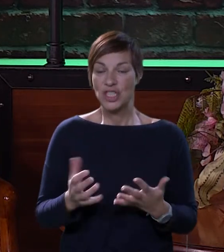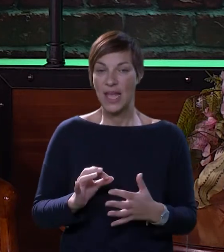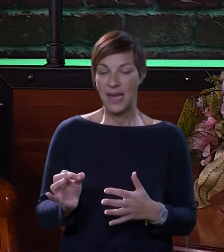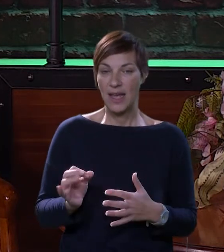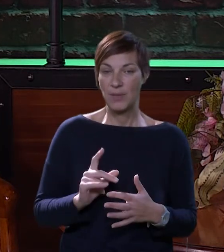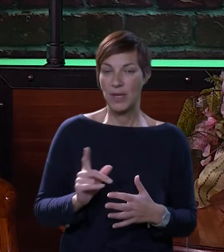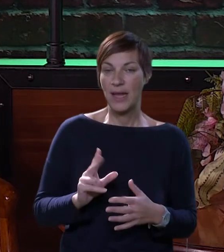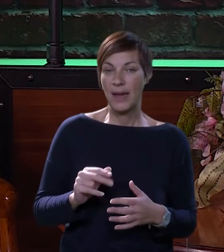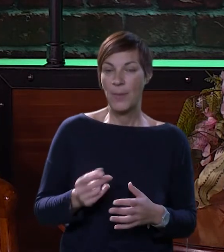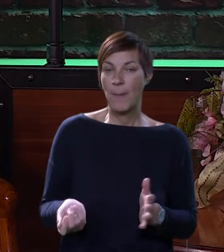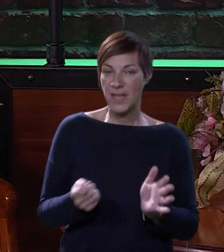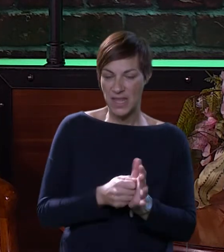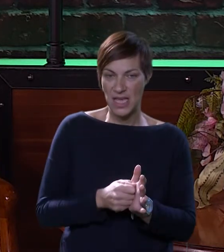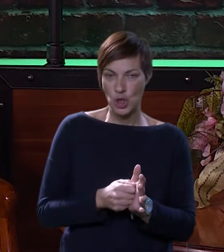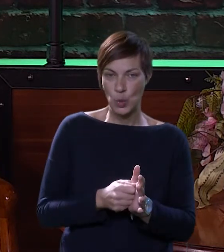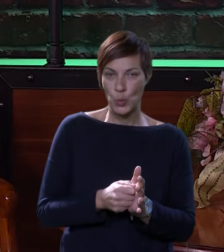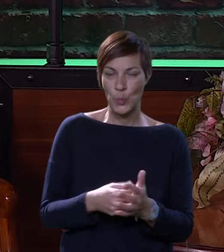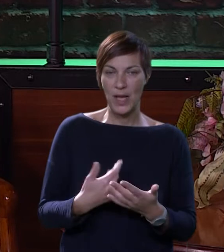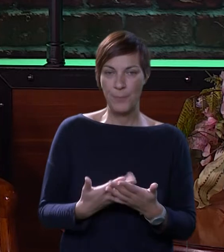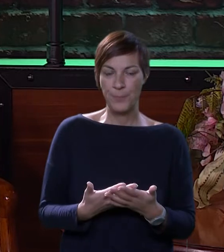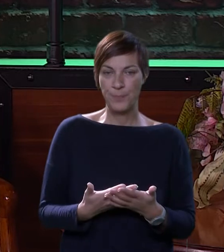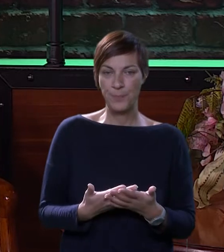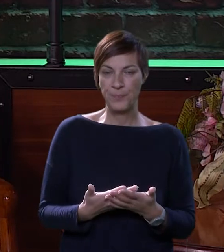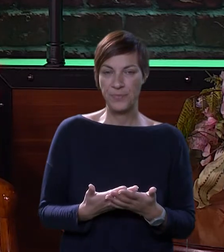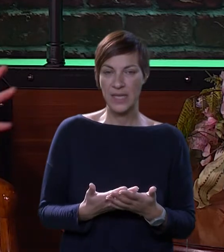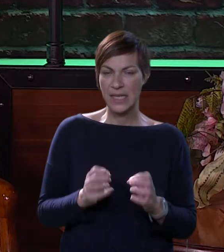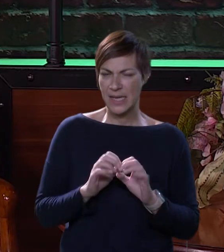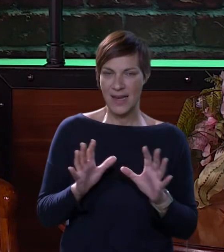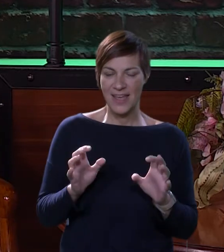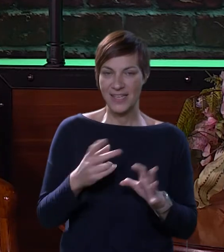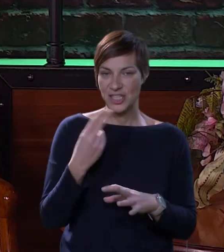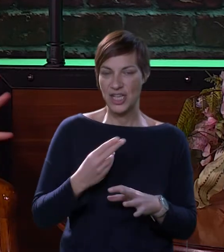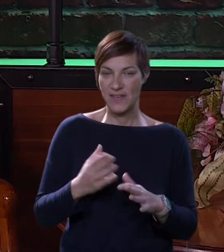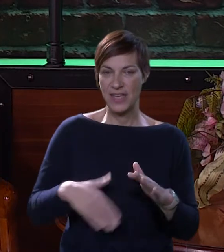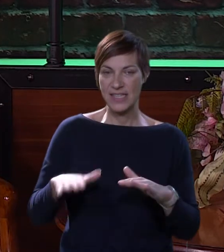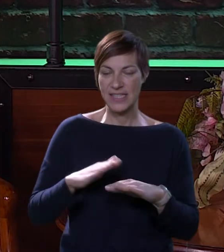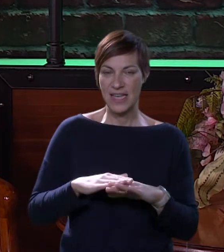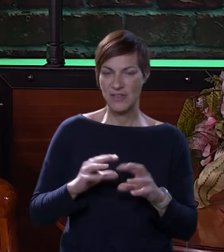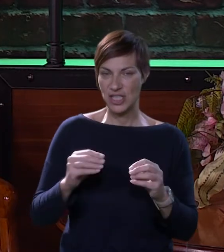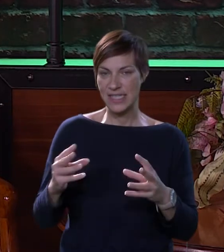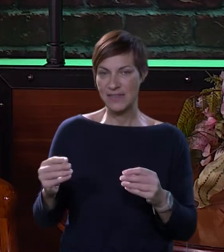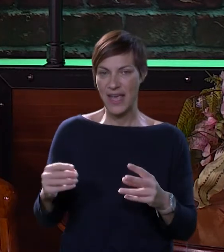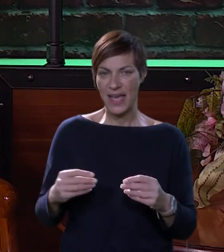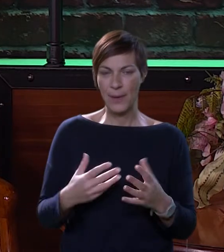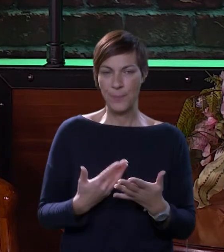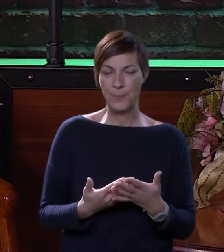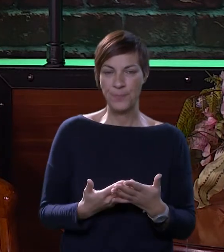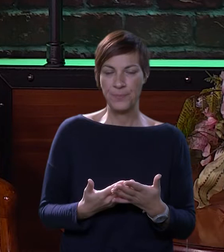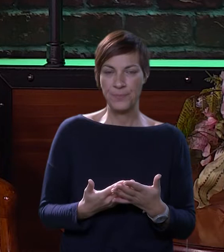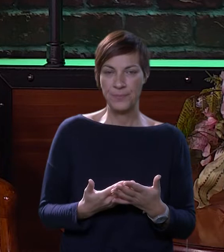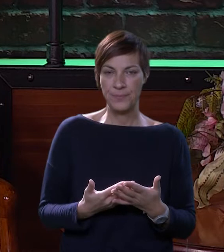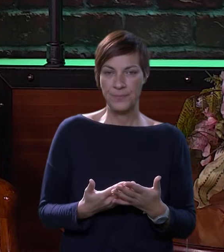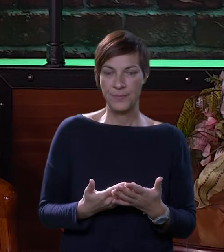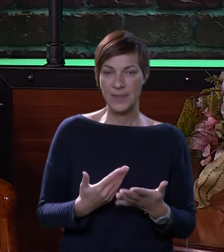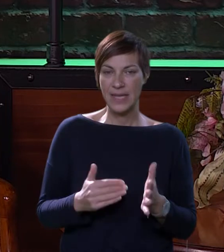najbolja igračka? Ona ne mora biti najskuplja i najkričavija i sa najviše toga.